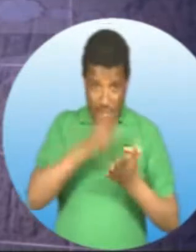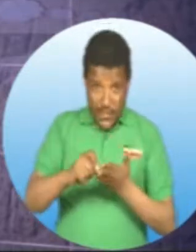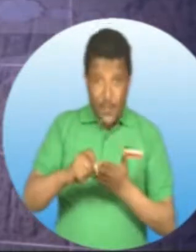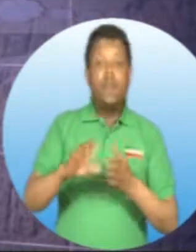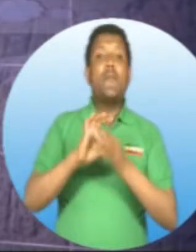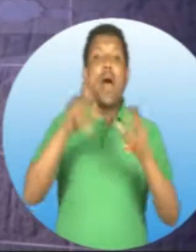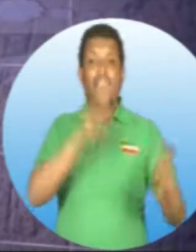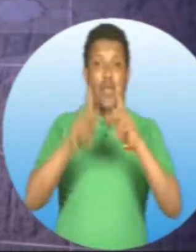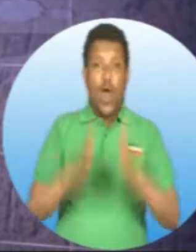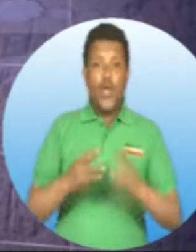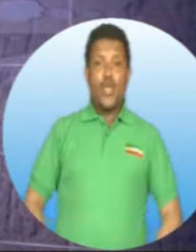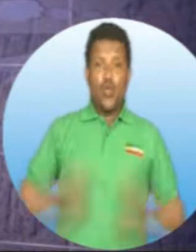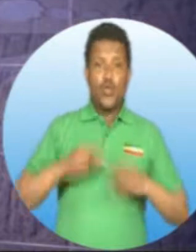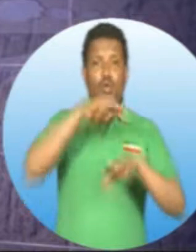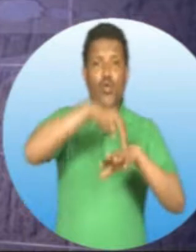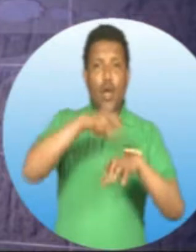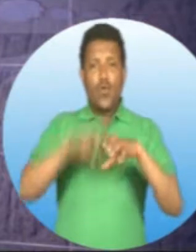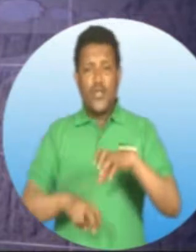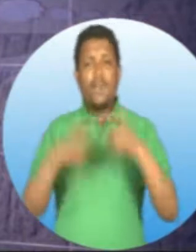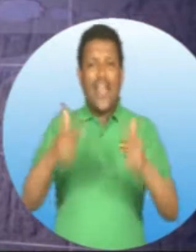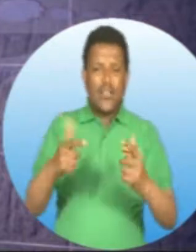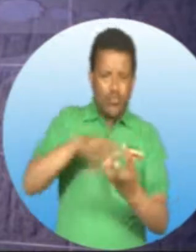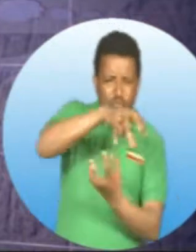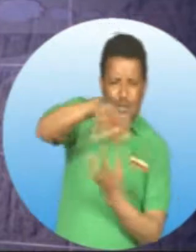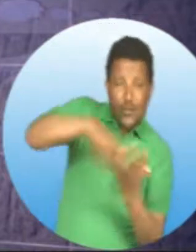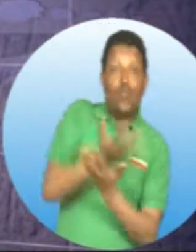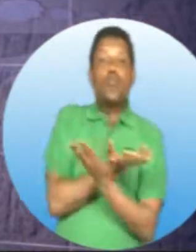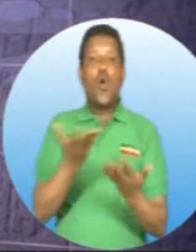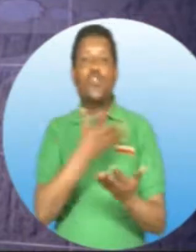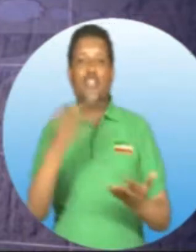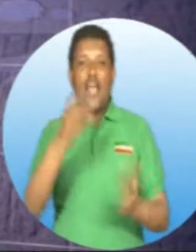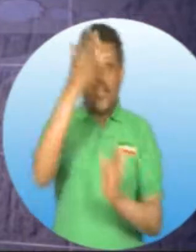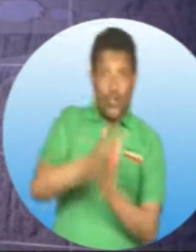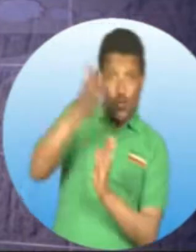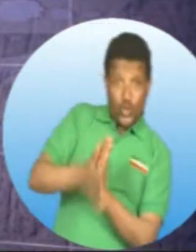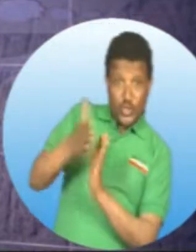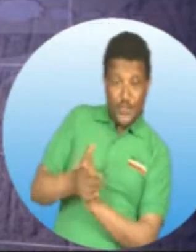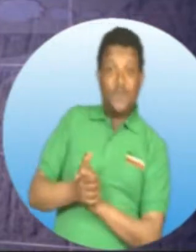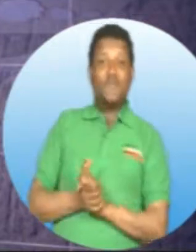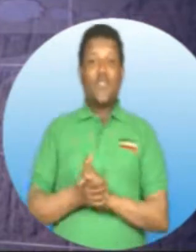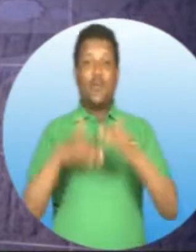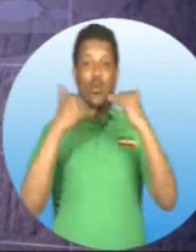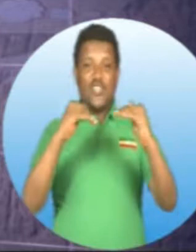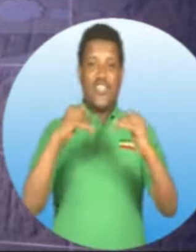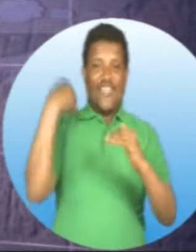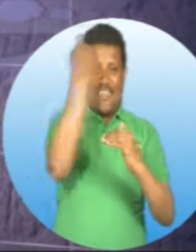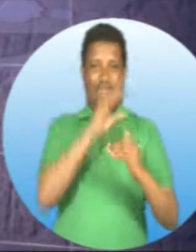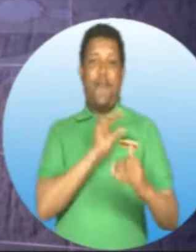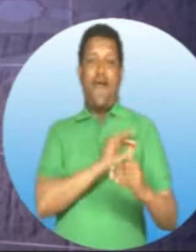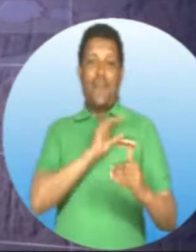ልቦለድ በማህበረሰባዊ ህይወት ውጣውረድ ውስጥ የሚያጋጥሙትን ውስብስብ ጉዳዮችንና